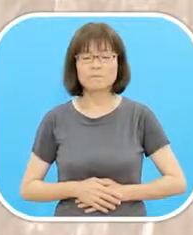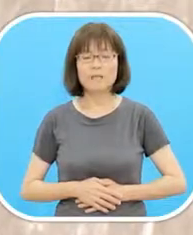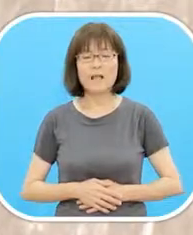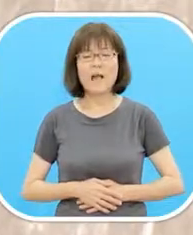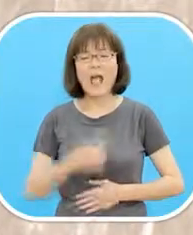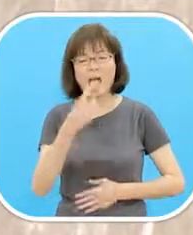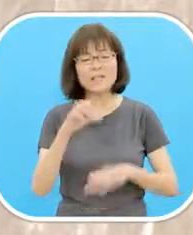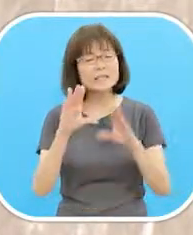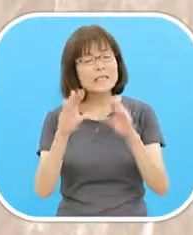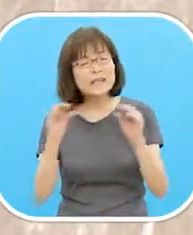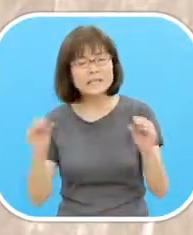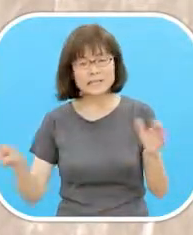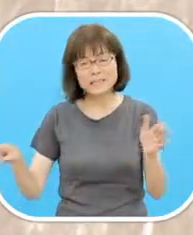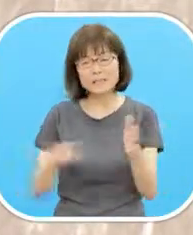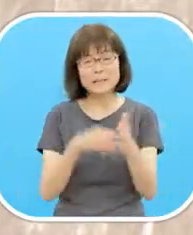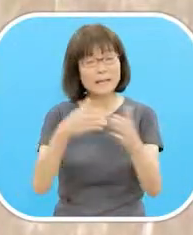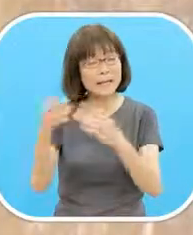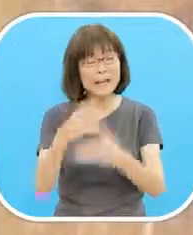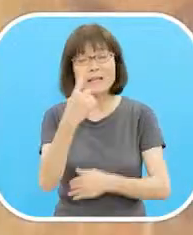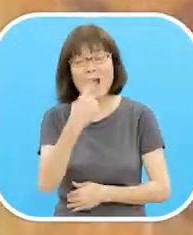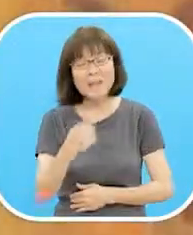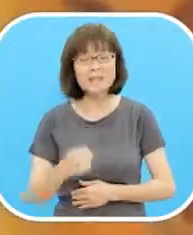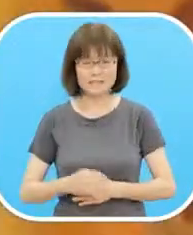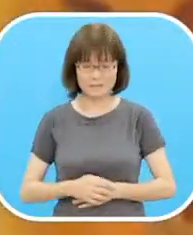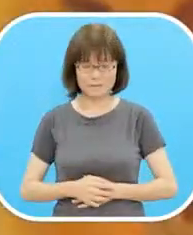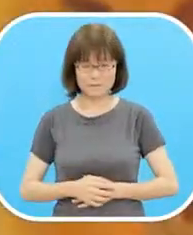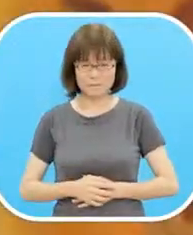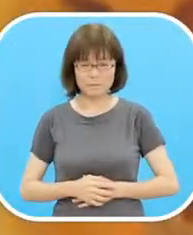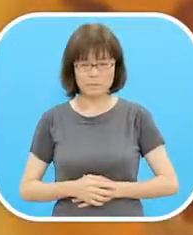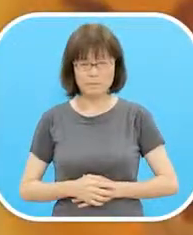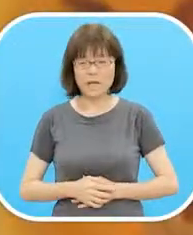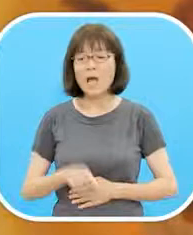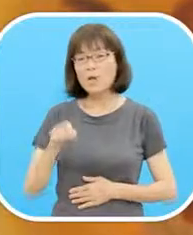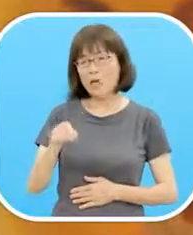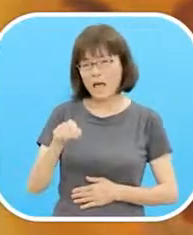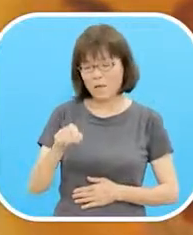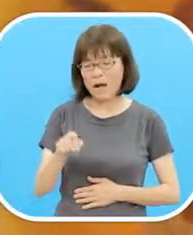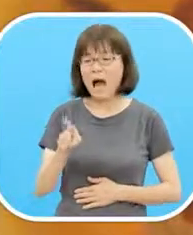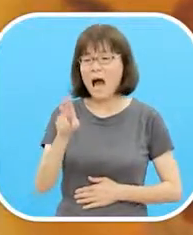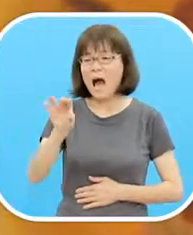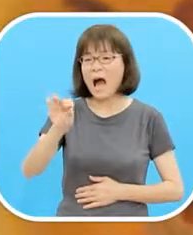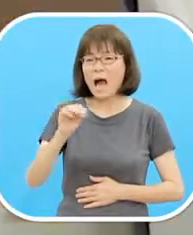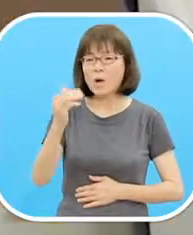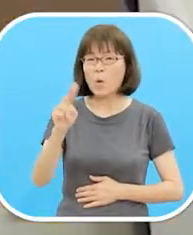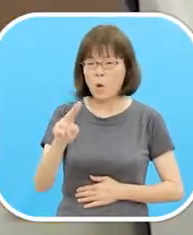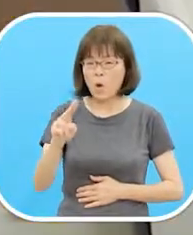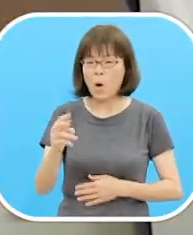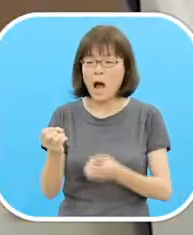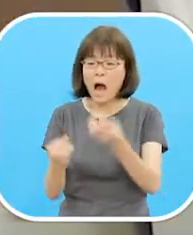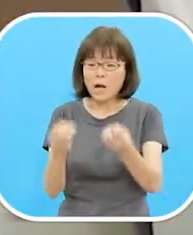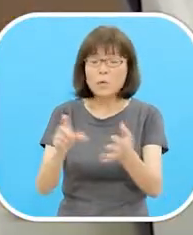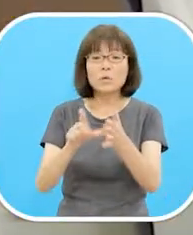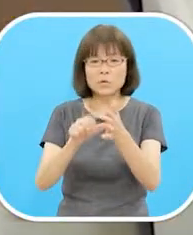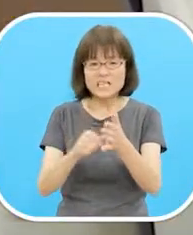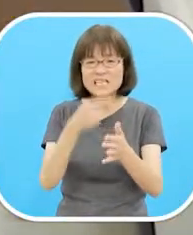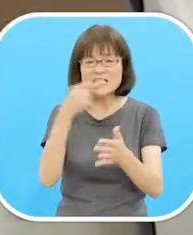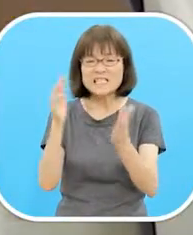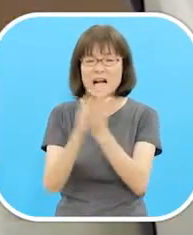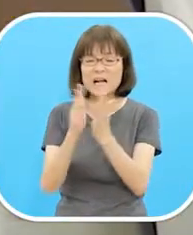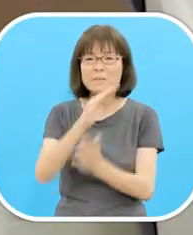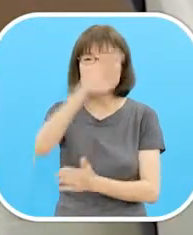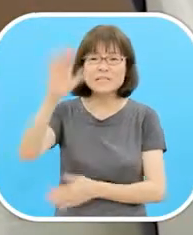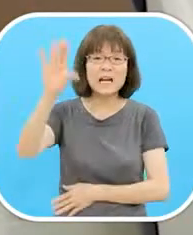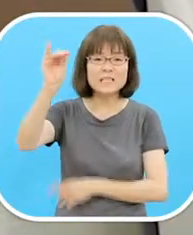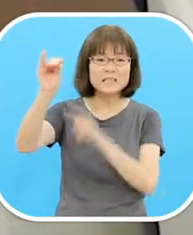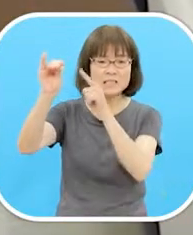優しくて今まで飲んだことのない味ですね。 この紅茶は発酵の段階で白神山地で採れた白神小